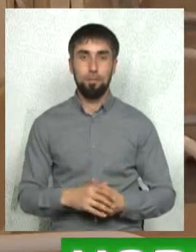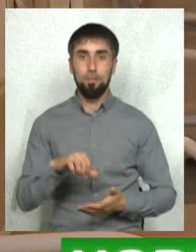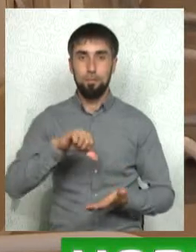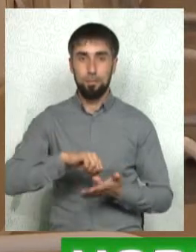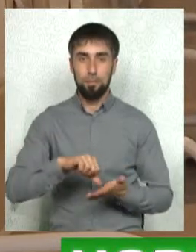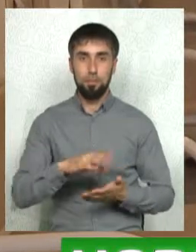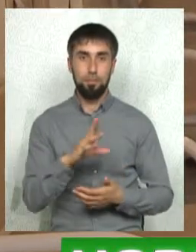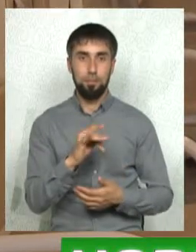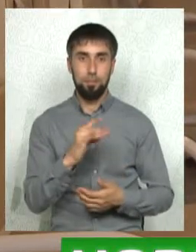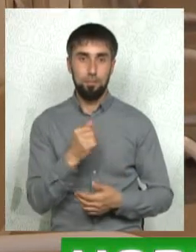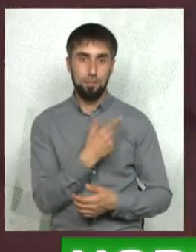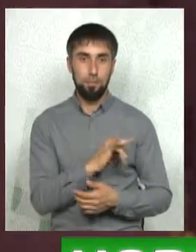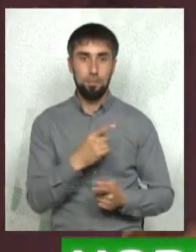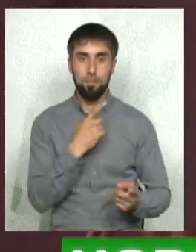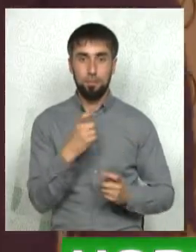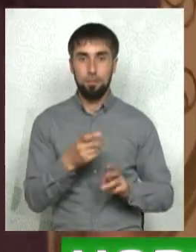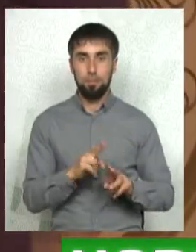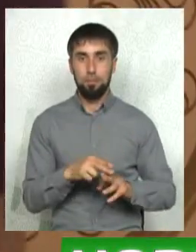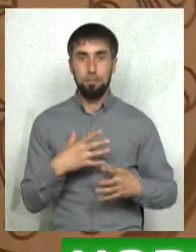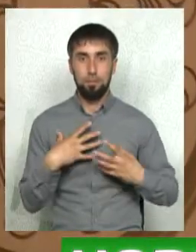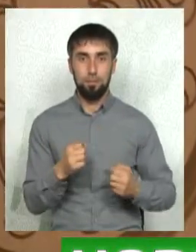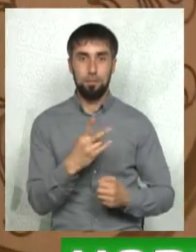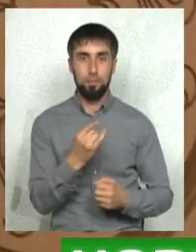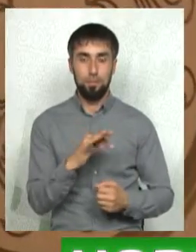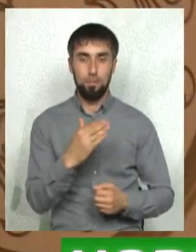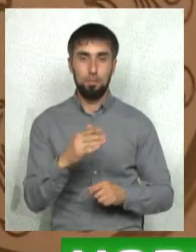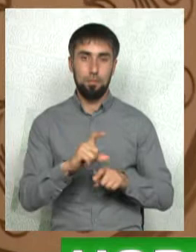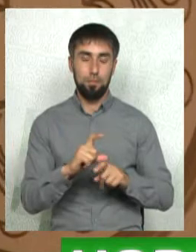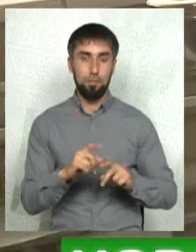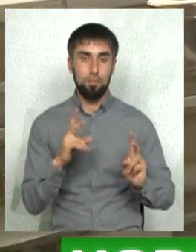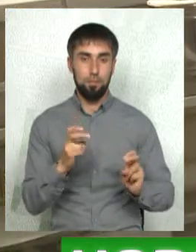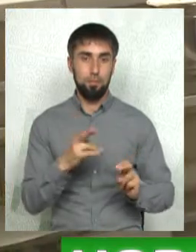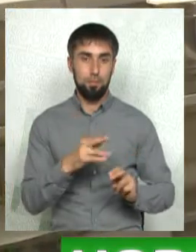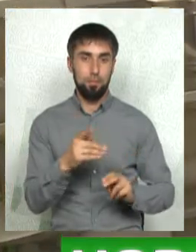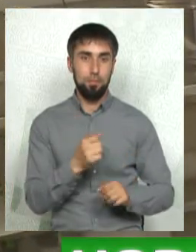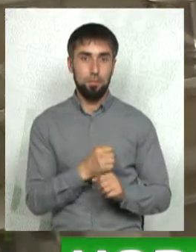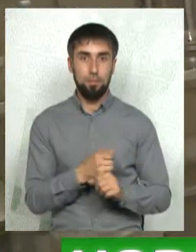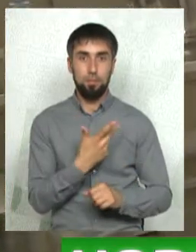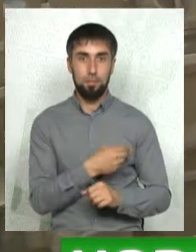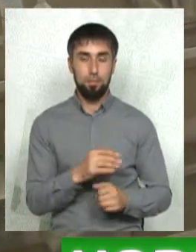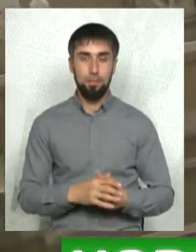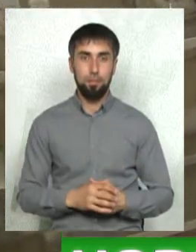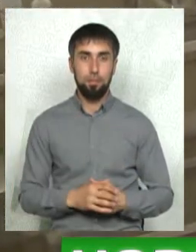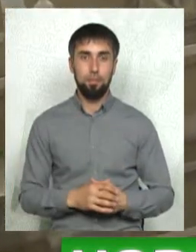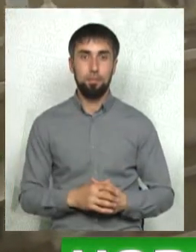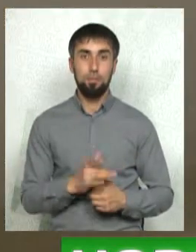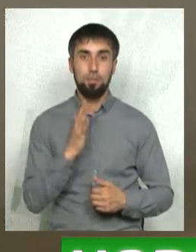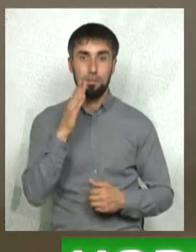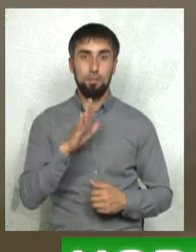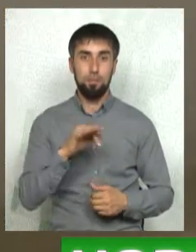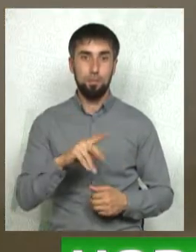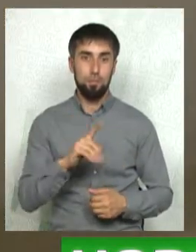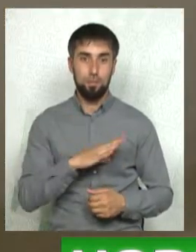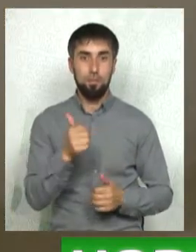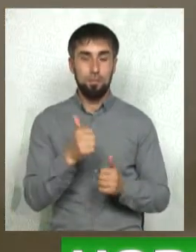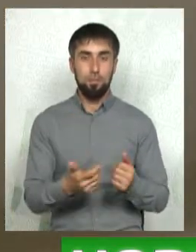Участвуй в вакцинации, укрепляй здоровье нации. Так звучит один из слоганов, призывающих сделать прививку от коронавируса. Смысл в том, чтобы